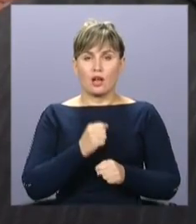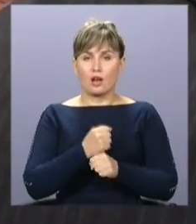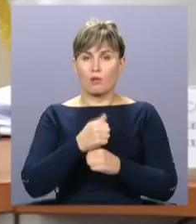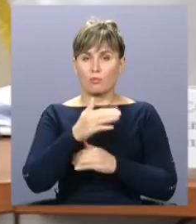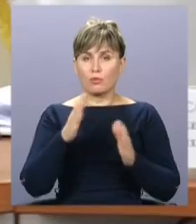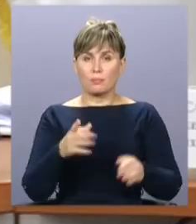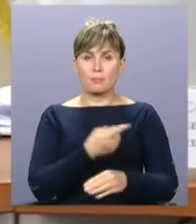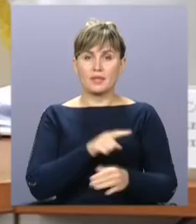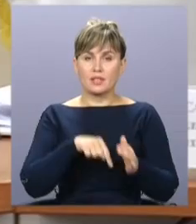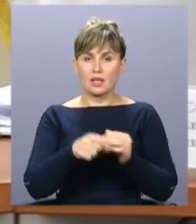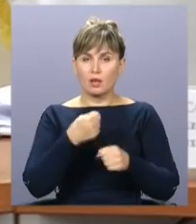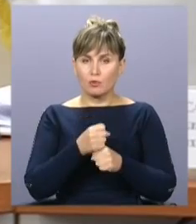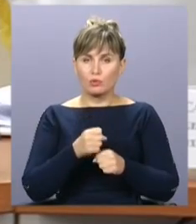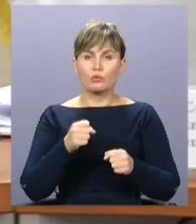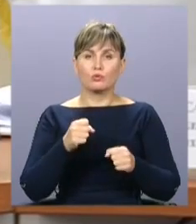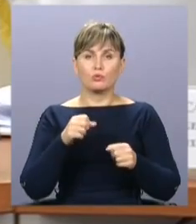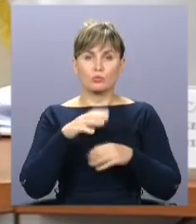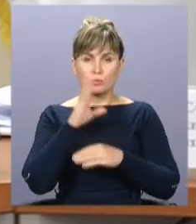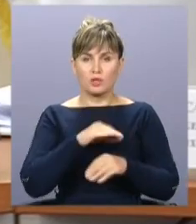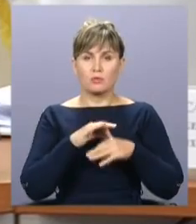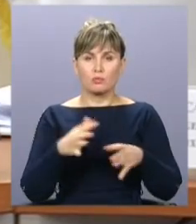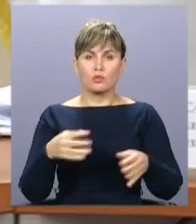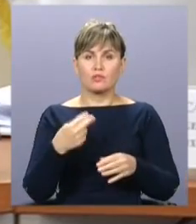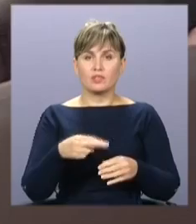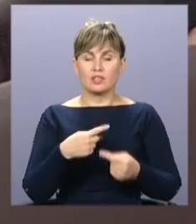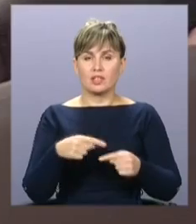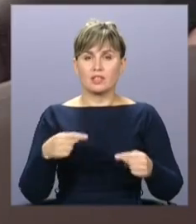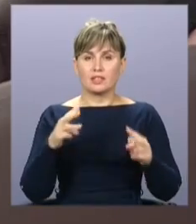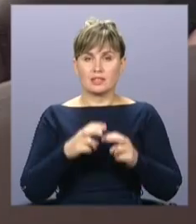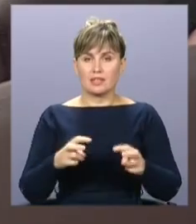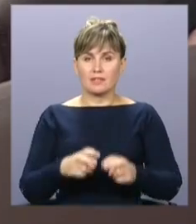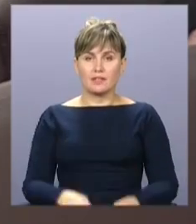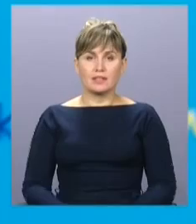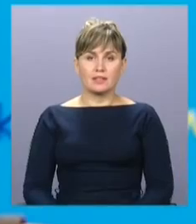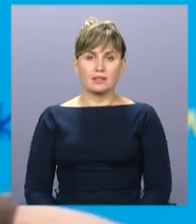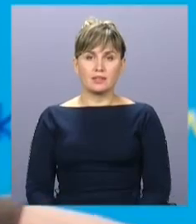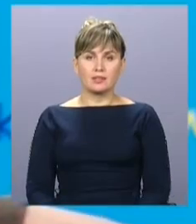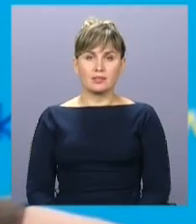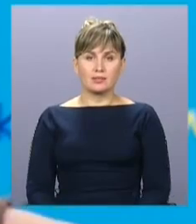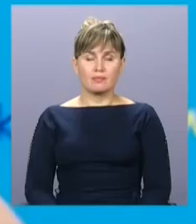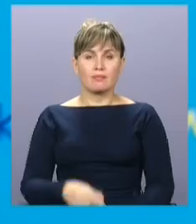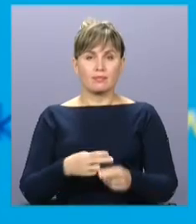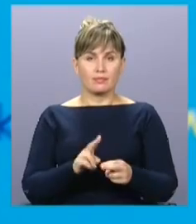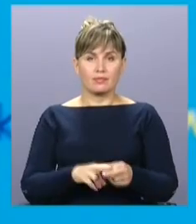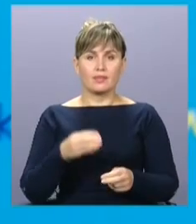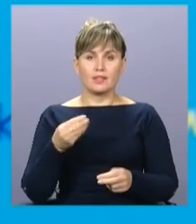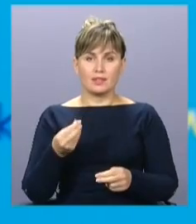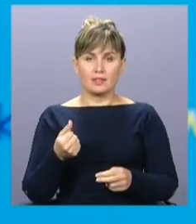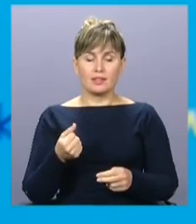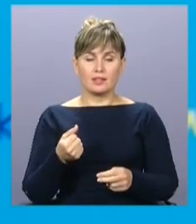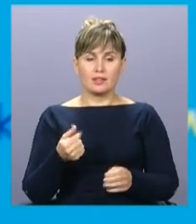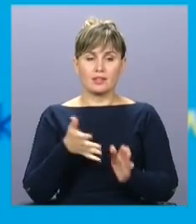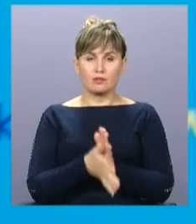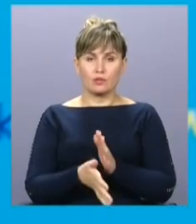вот в медицинских лабораториях успели провести больше 20 клинических исследований. Эти деньги